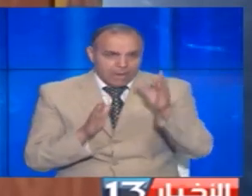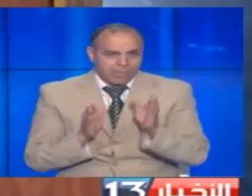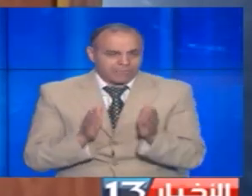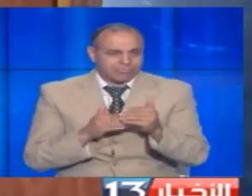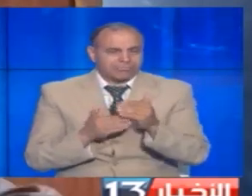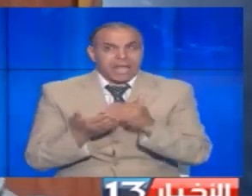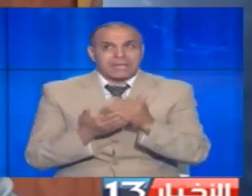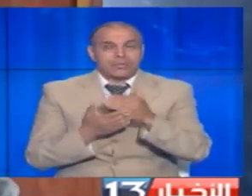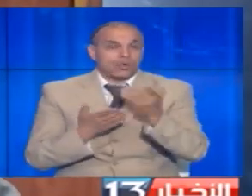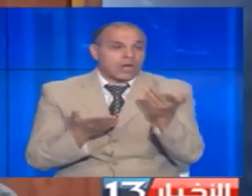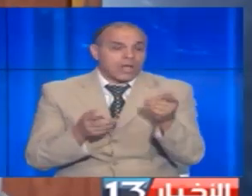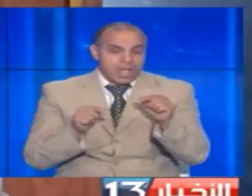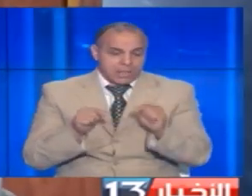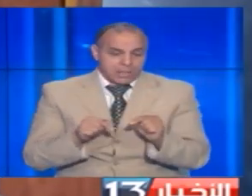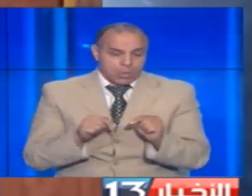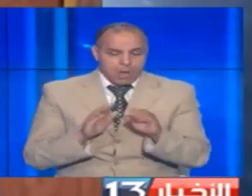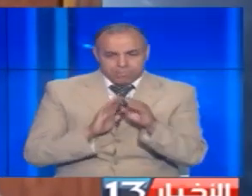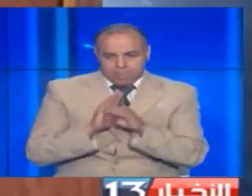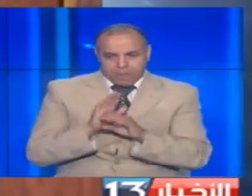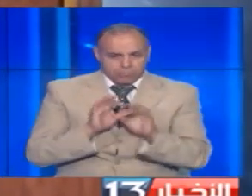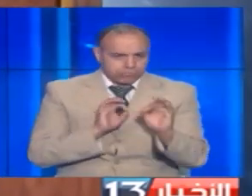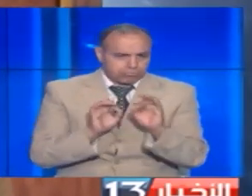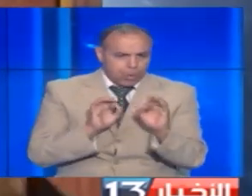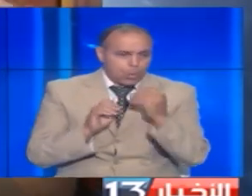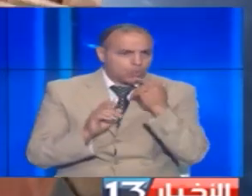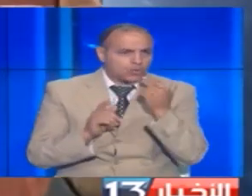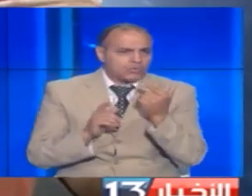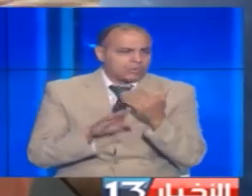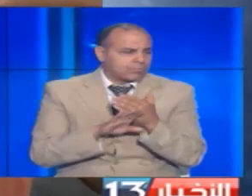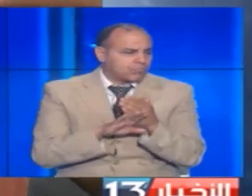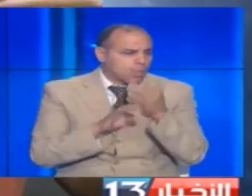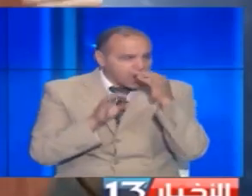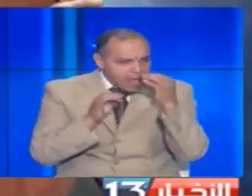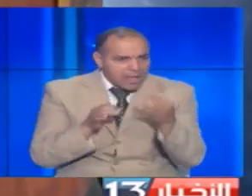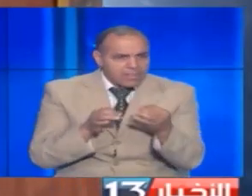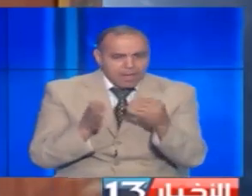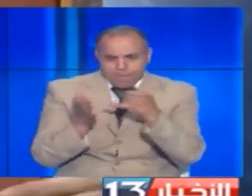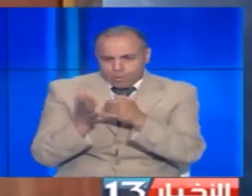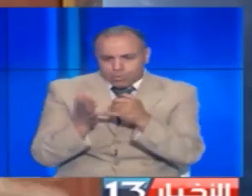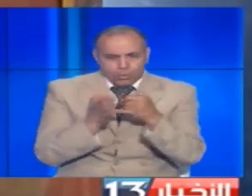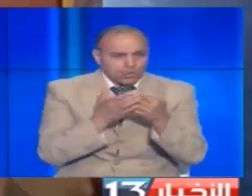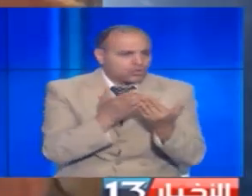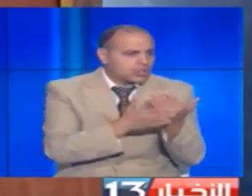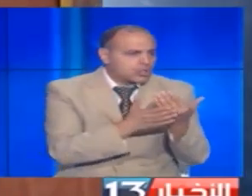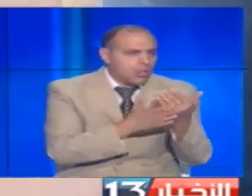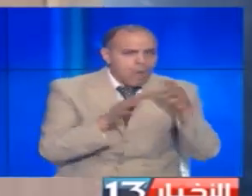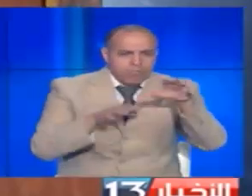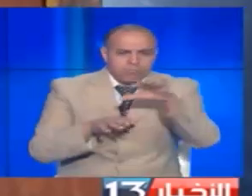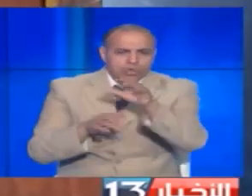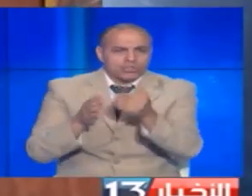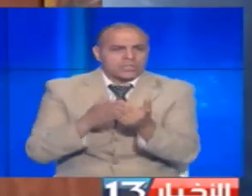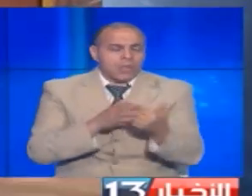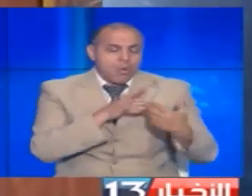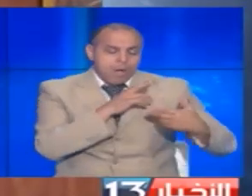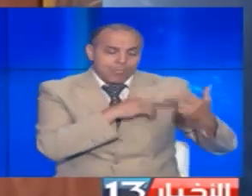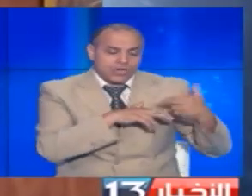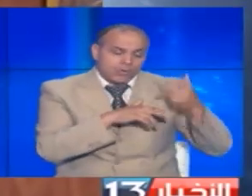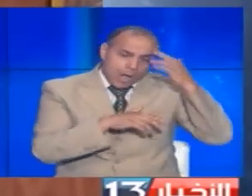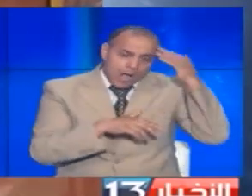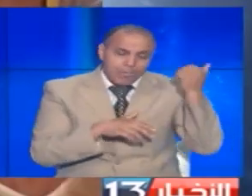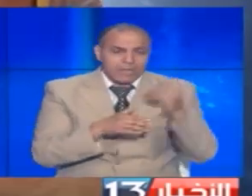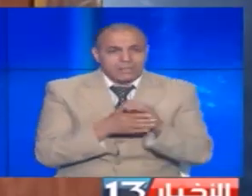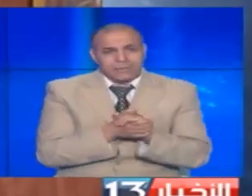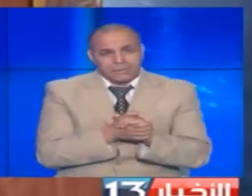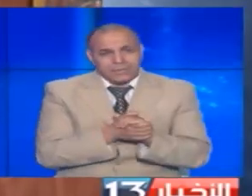العقاريه للسكنى الحاليه كانت تخطط البرمجه تنتج معناها مدن جديده واحياء جديده مراجعه اه م اه اه اه